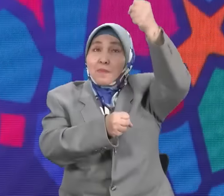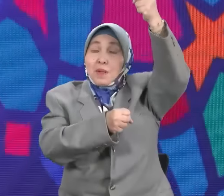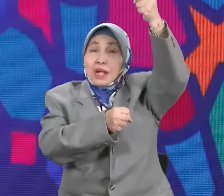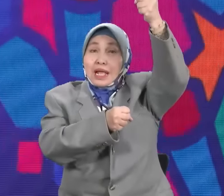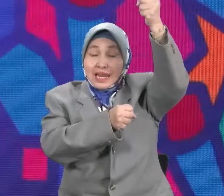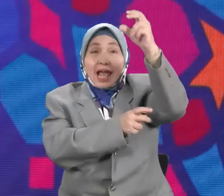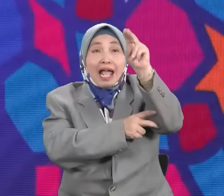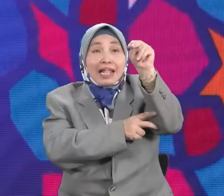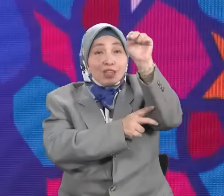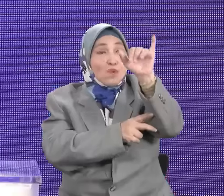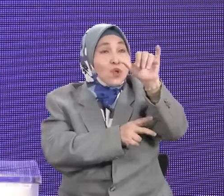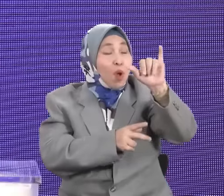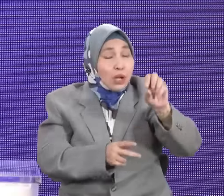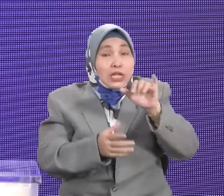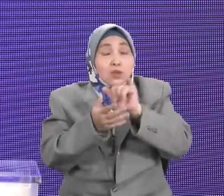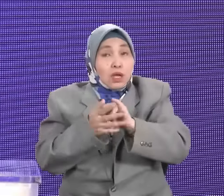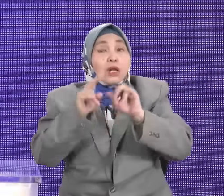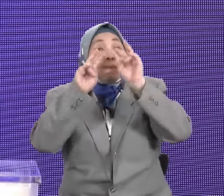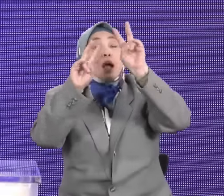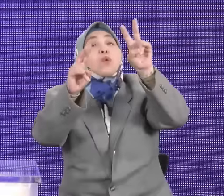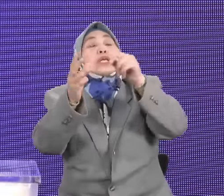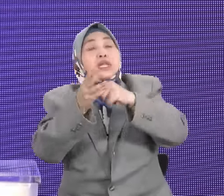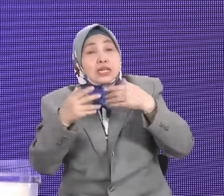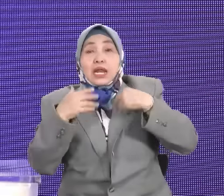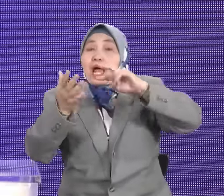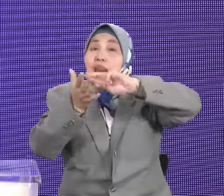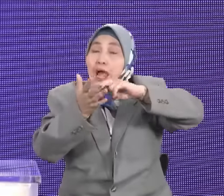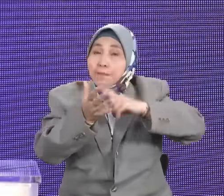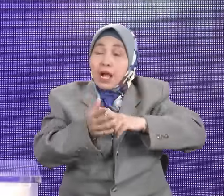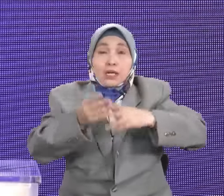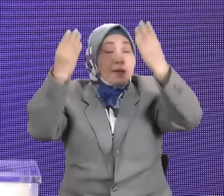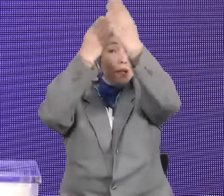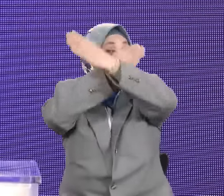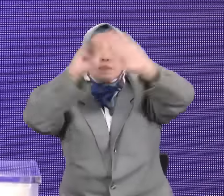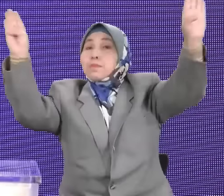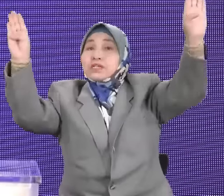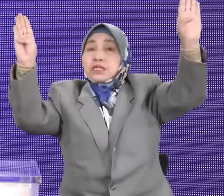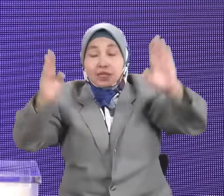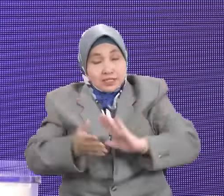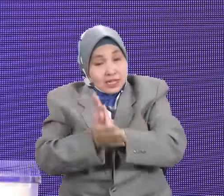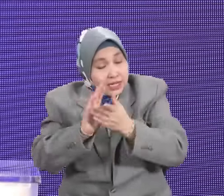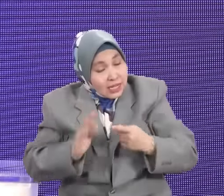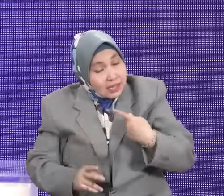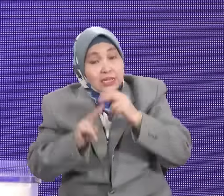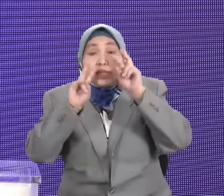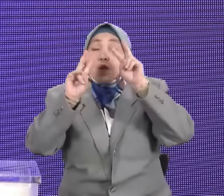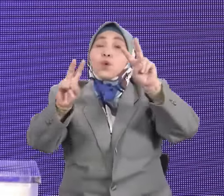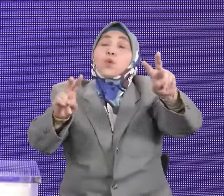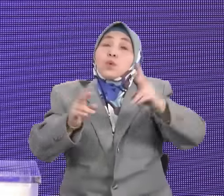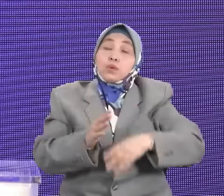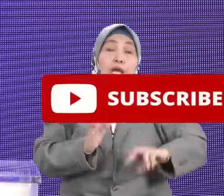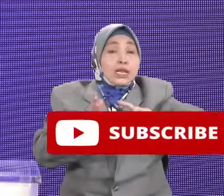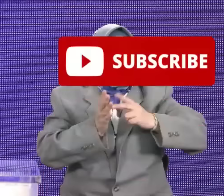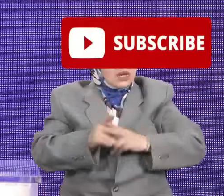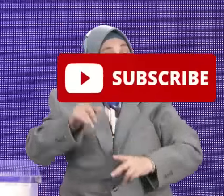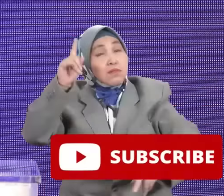Jadi orang-orang begitu dia akan nampak Oh ini adalah lambang kebebasan jadi bila kita melihat Syiah Allah ada